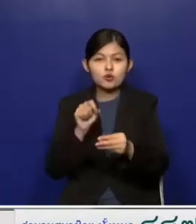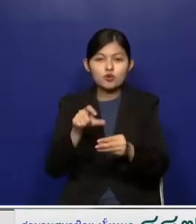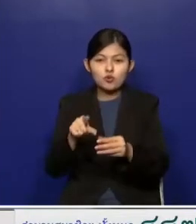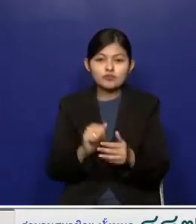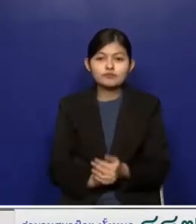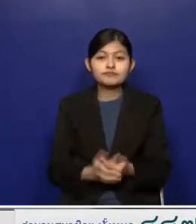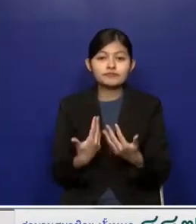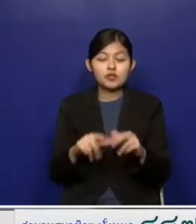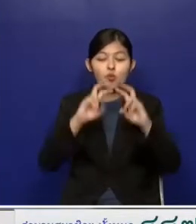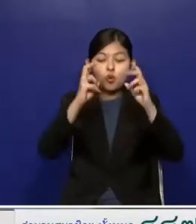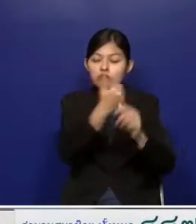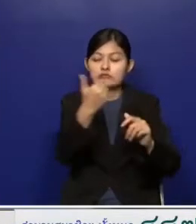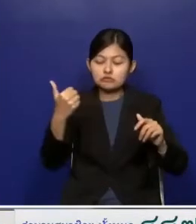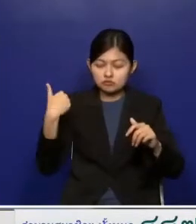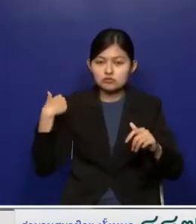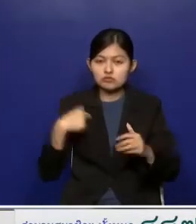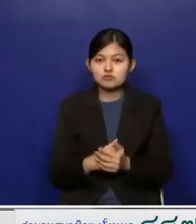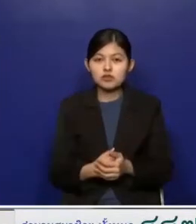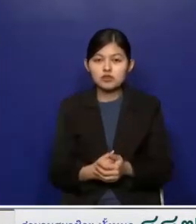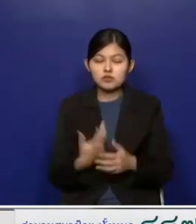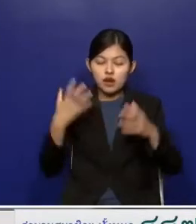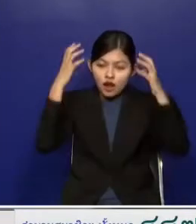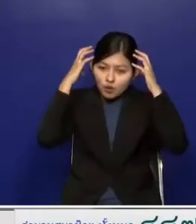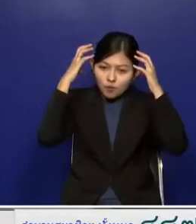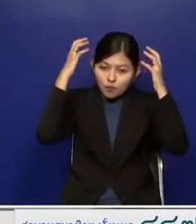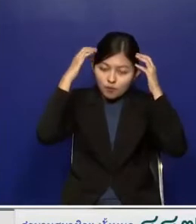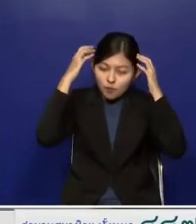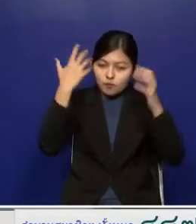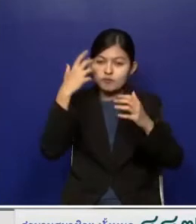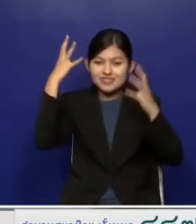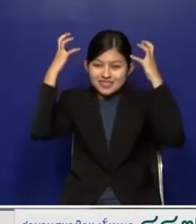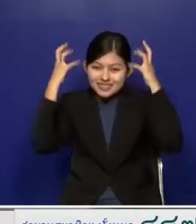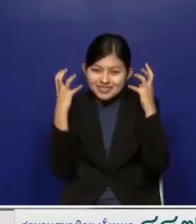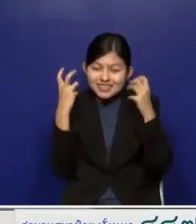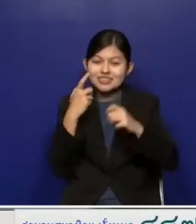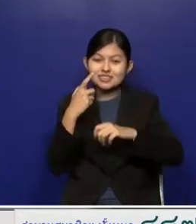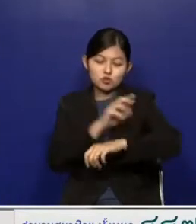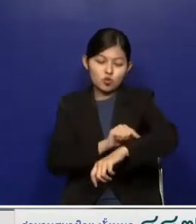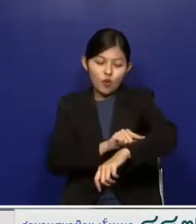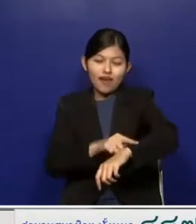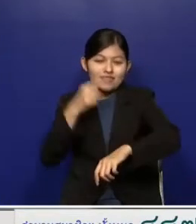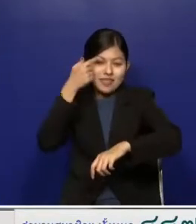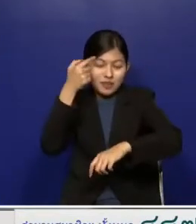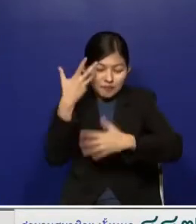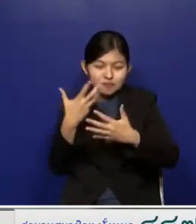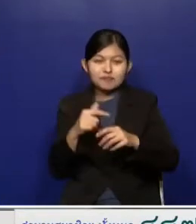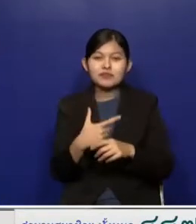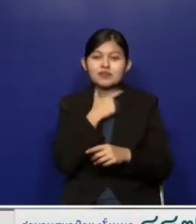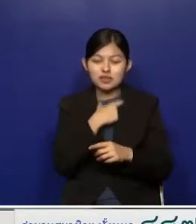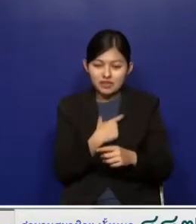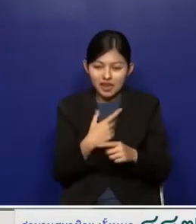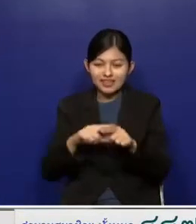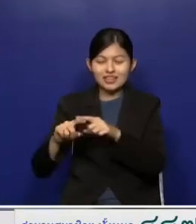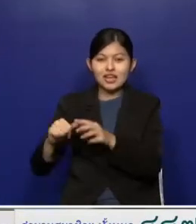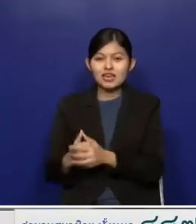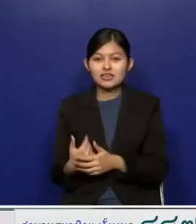นี้พี่นองชาวเล มอแรน พี่น้องมอแรน พน้อื่นๆ ก็ยัมปัหาเรบรปชาชนอยู่และกสวงมาติไทยคจะยิเรื่น